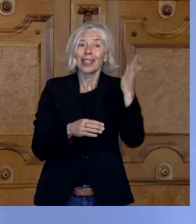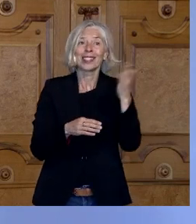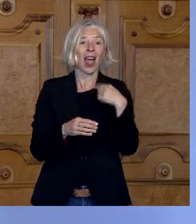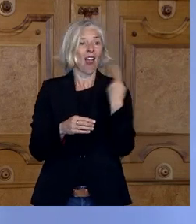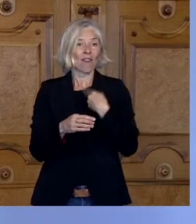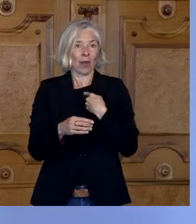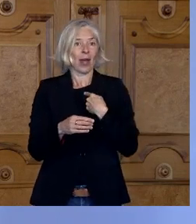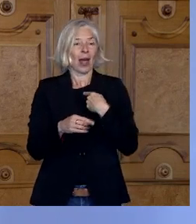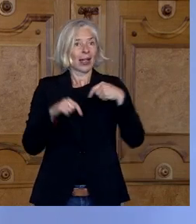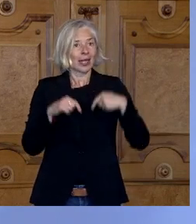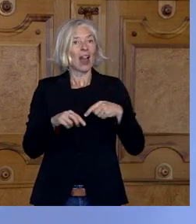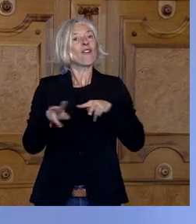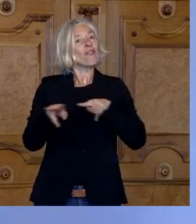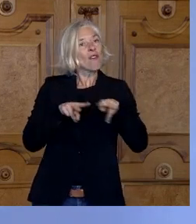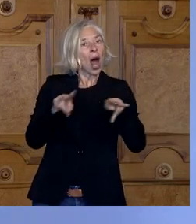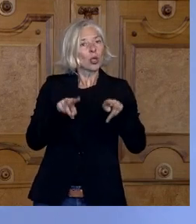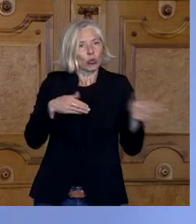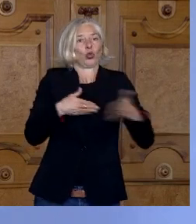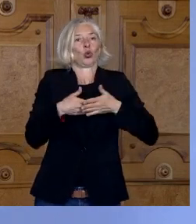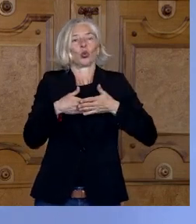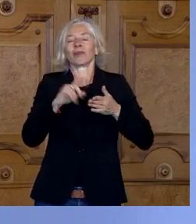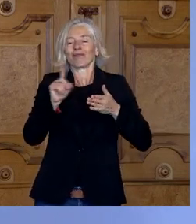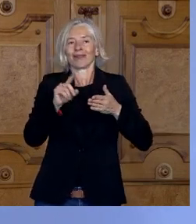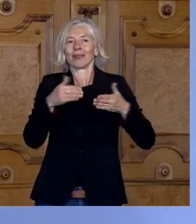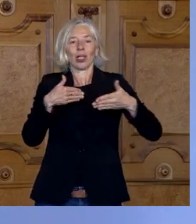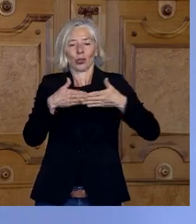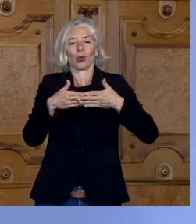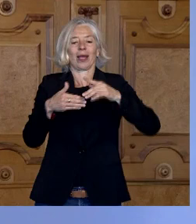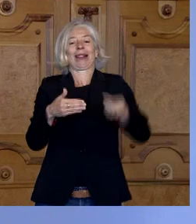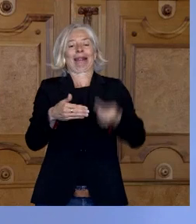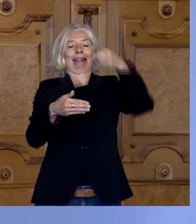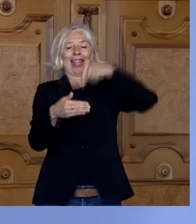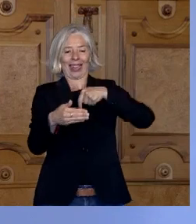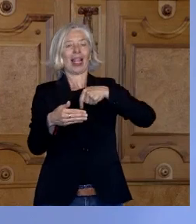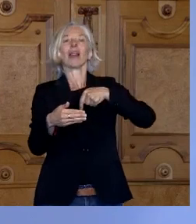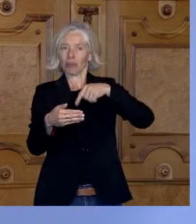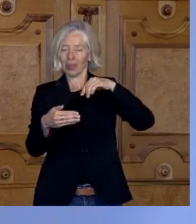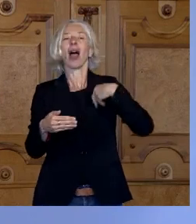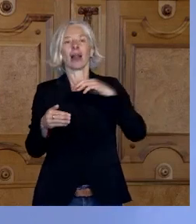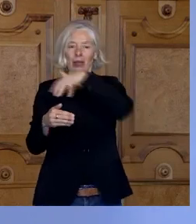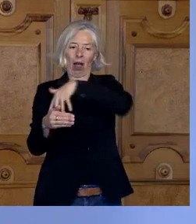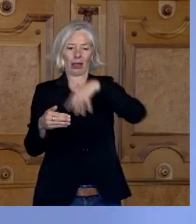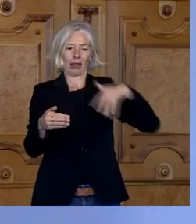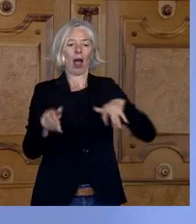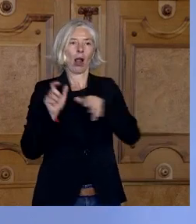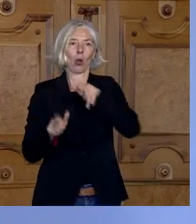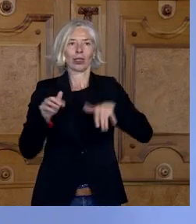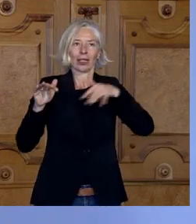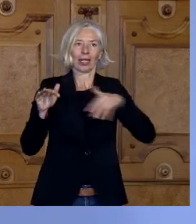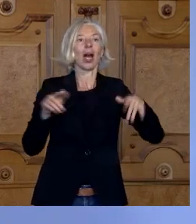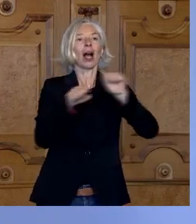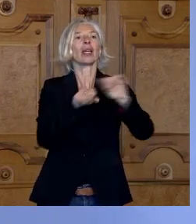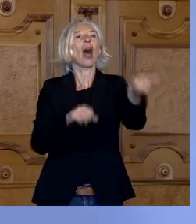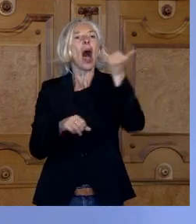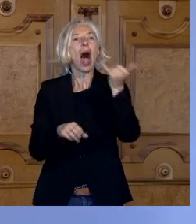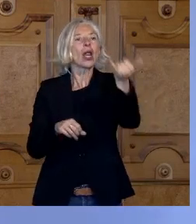der Bildschirmfläche, sondern wir waren ja durchaus für Sie erreichbar, online, telefonisch und auch wenn nötig bei